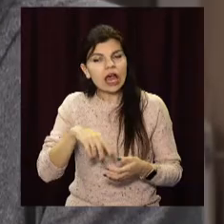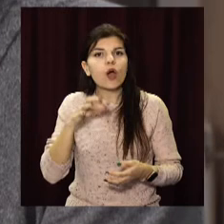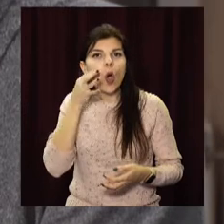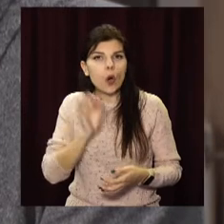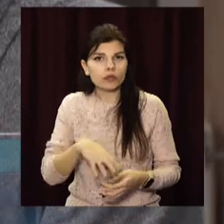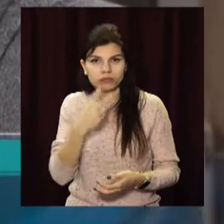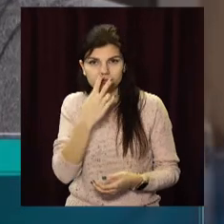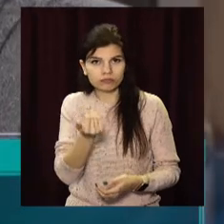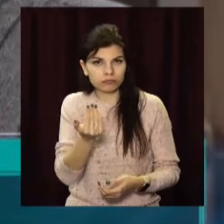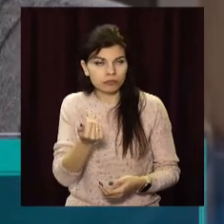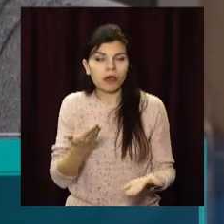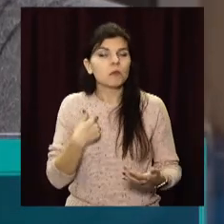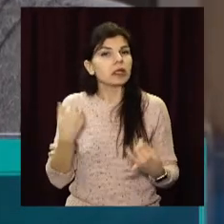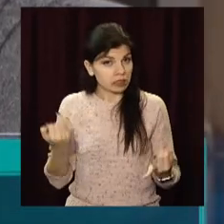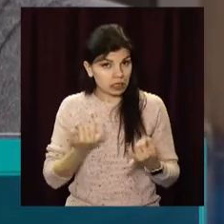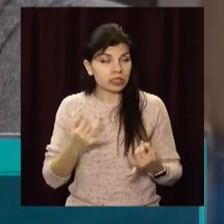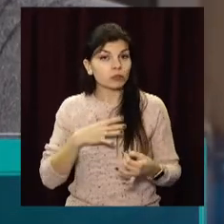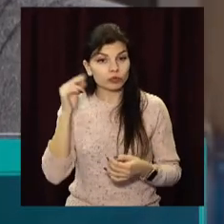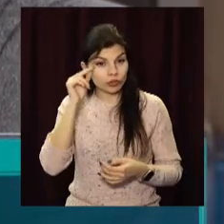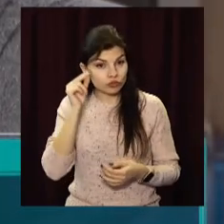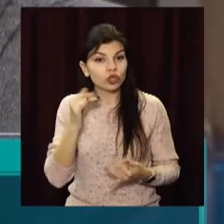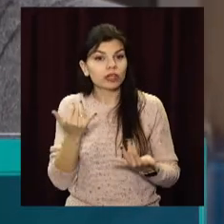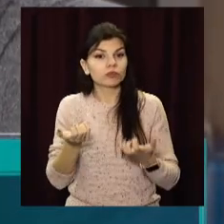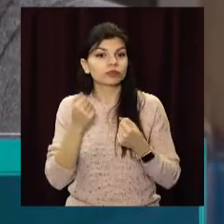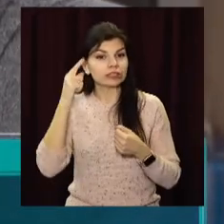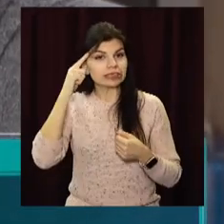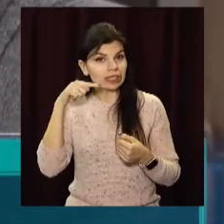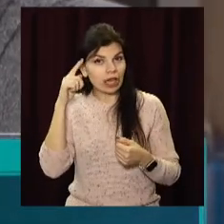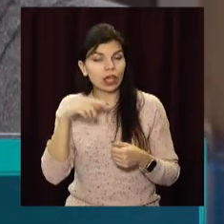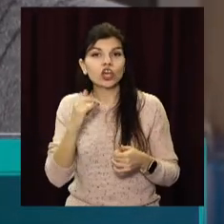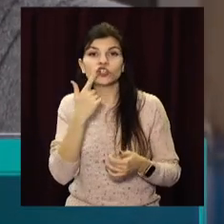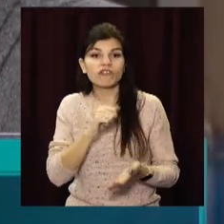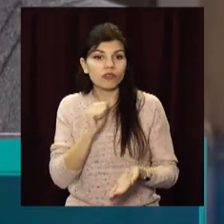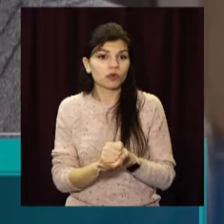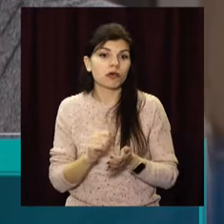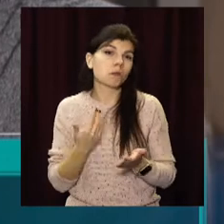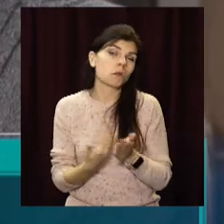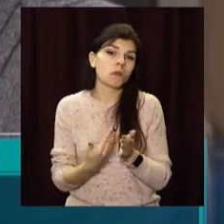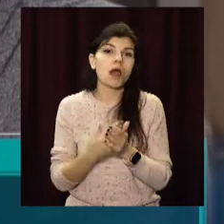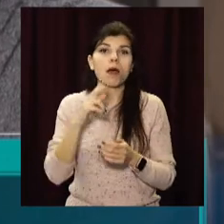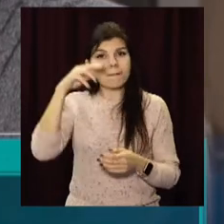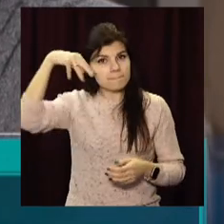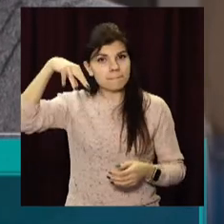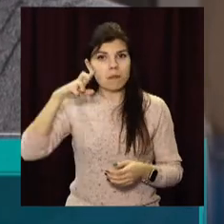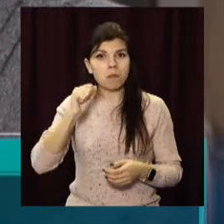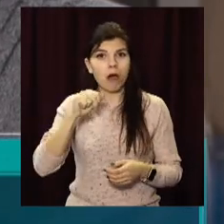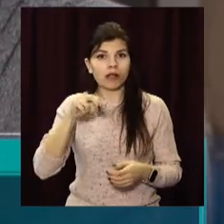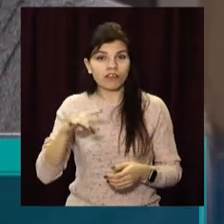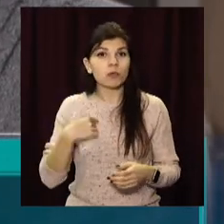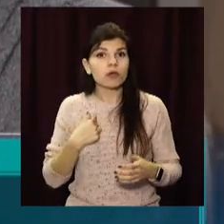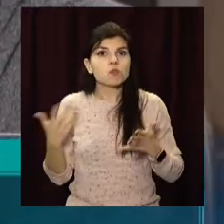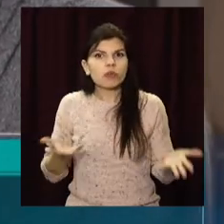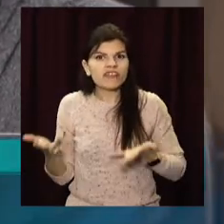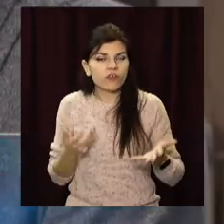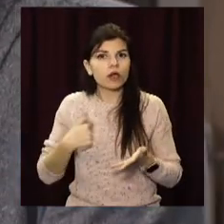навички. Мені було цікаво навчатися і отримувати знання. І червоний диплом, наприклад, бакалавра, мене дуже сильно мотивував